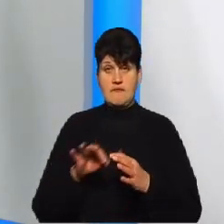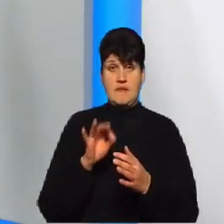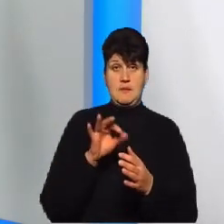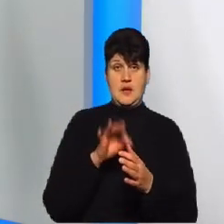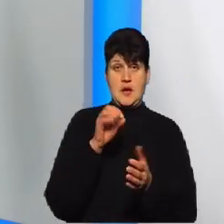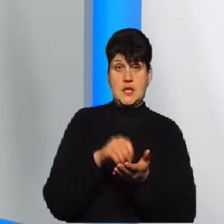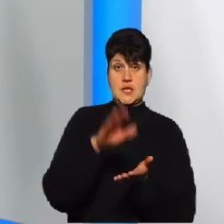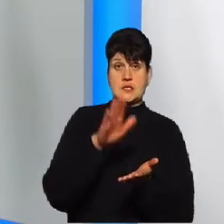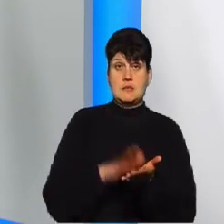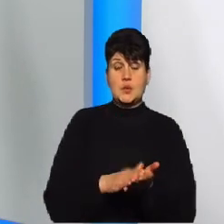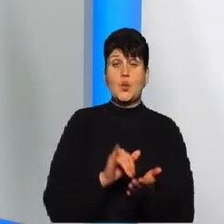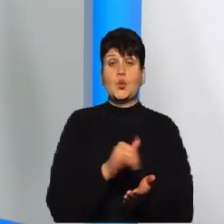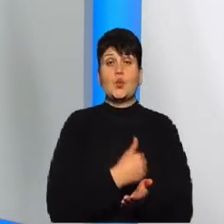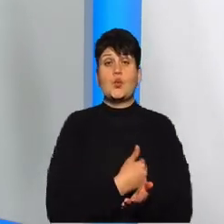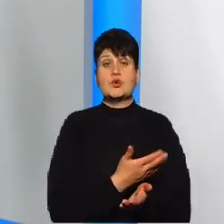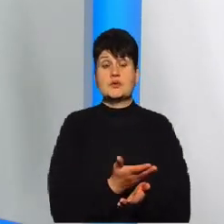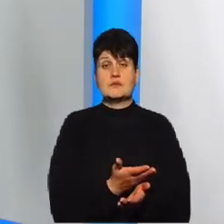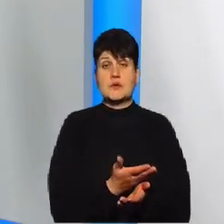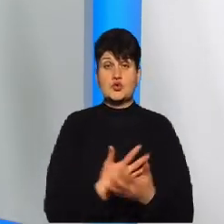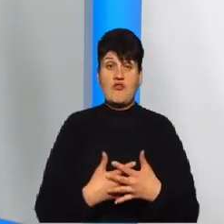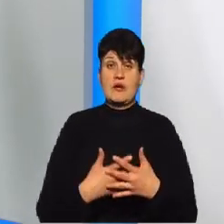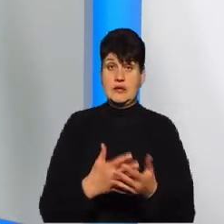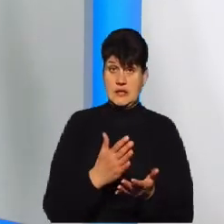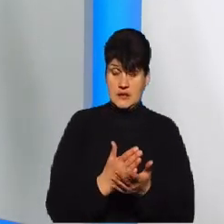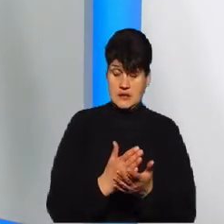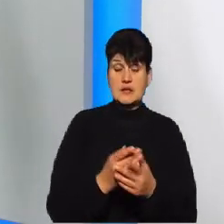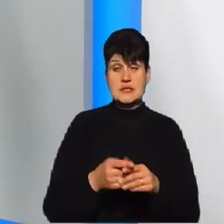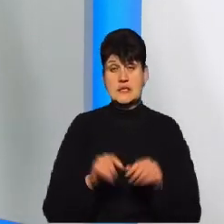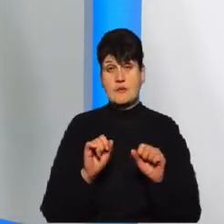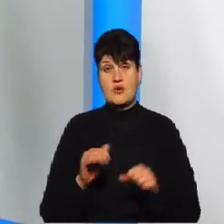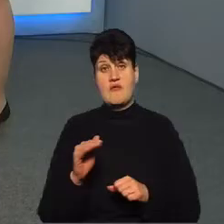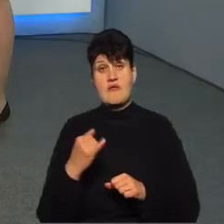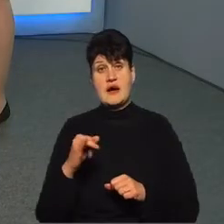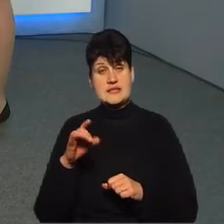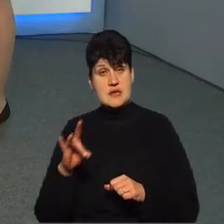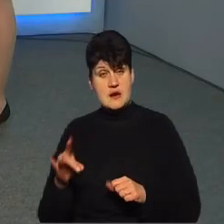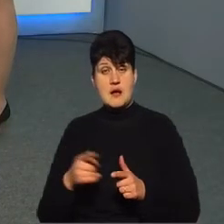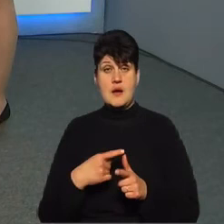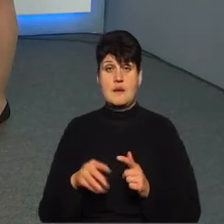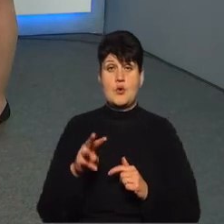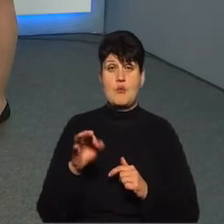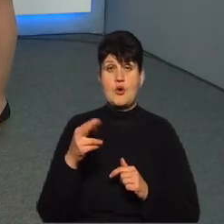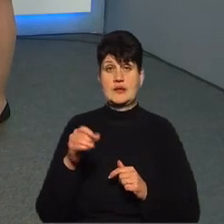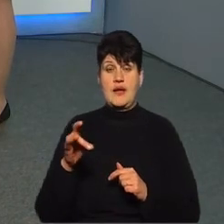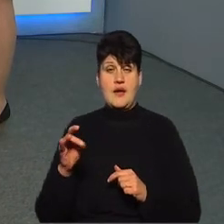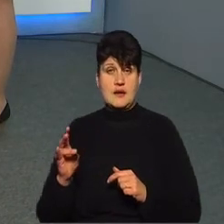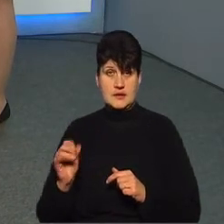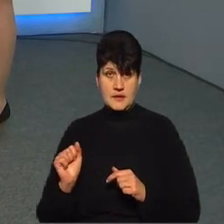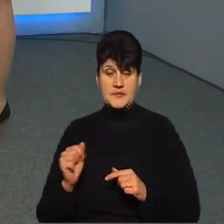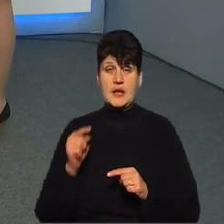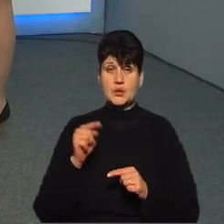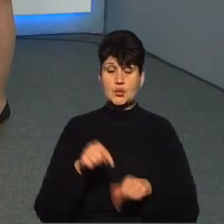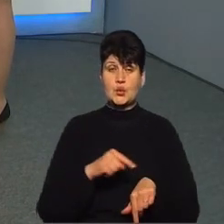хочете, в залежності, якщо ви вагітна, значить, це може бути або Pfizer, або Moderna. Значить, на таку-то годину, на такий-то день ви себе